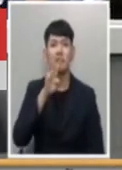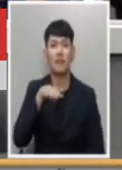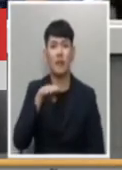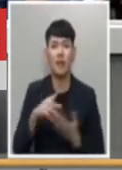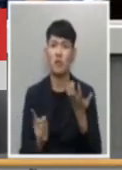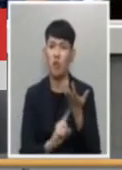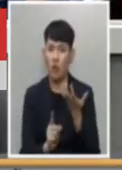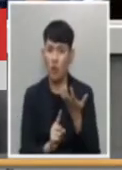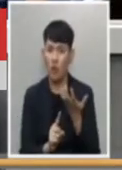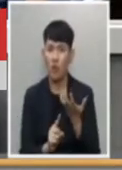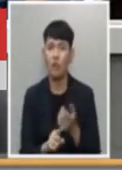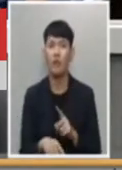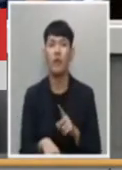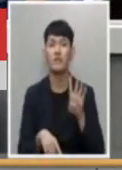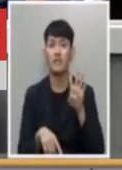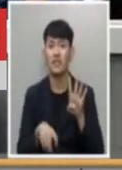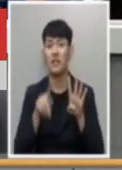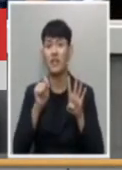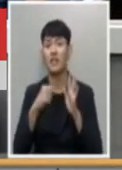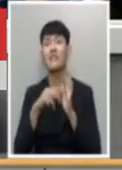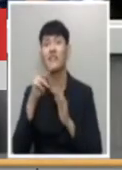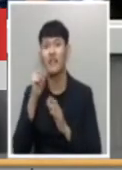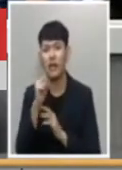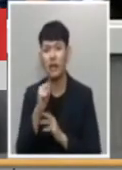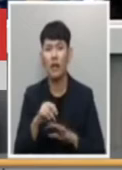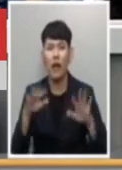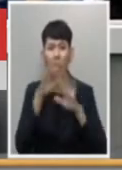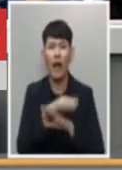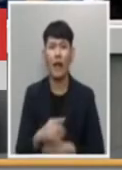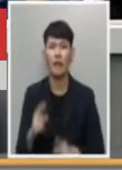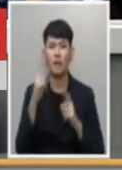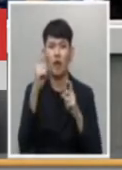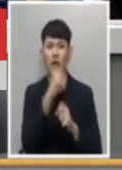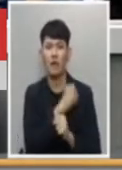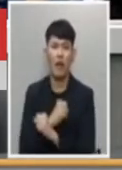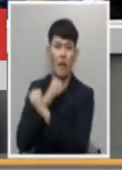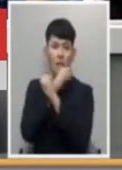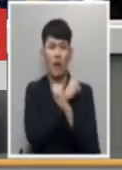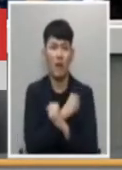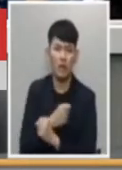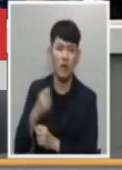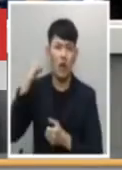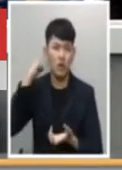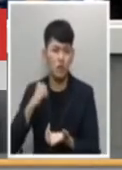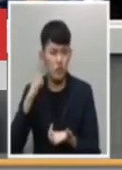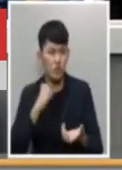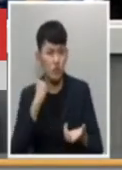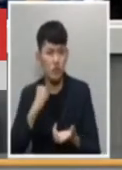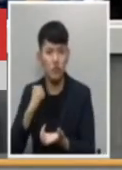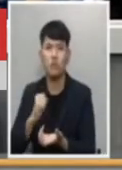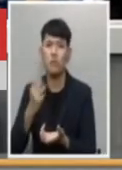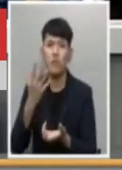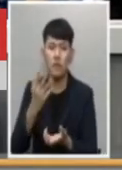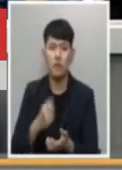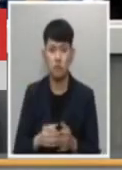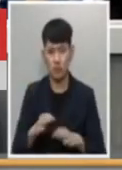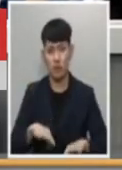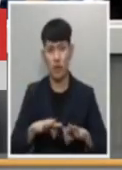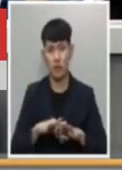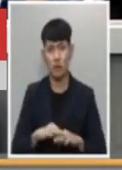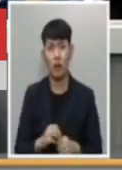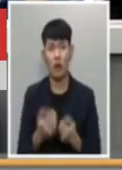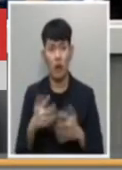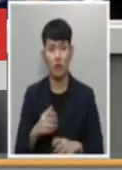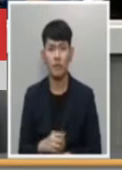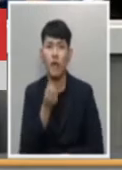ซึ่งวันนี้การใช้สารเคมีนี่รุนแรงหนักมากครับนอกจากปลูกพริกแล้วเราก็ปลูกดาวเรืองครับคนไทยเป็นคนพุทธครับ